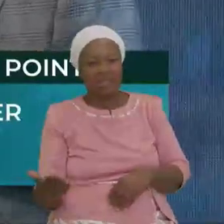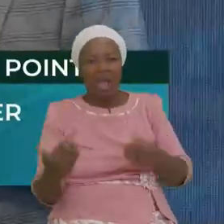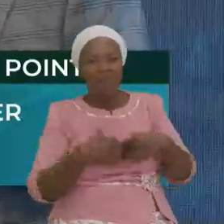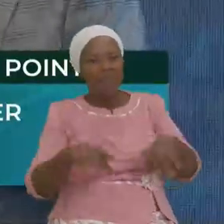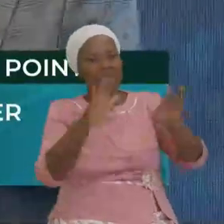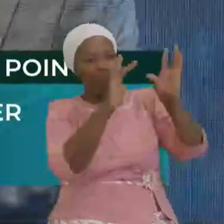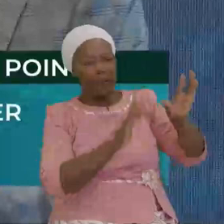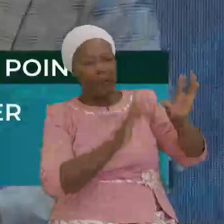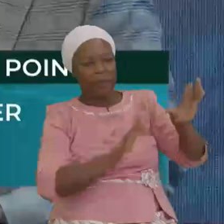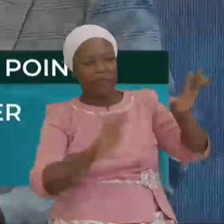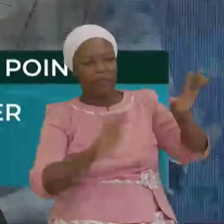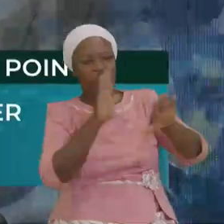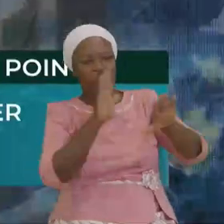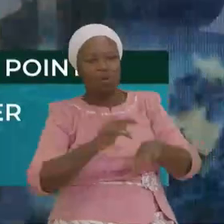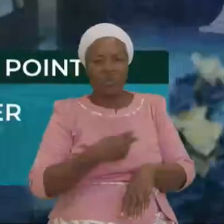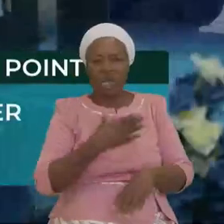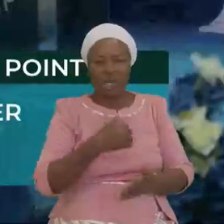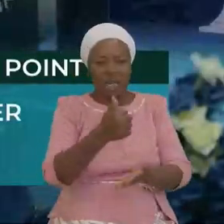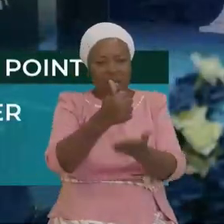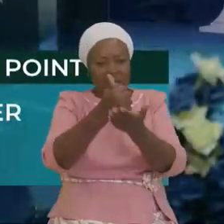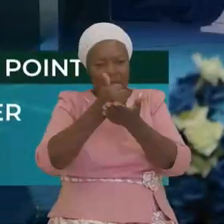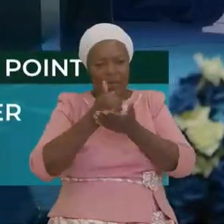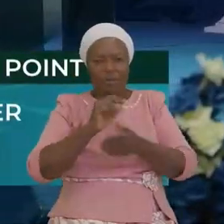Mais si tu peux quelque chose,